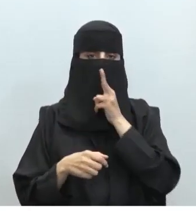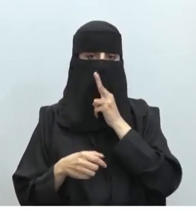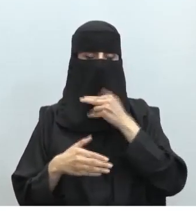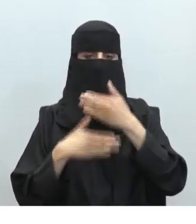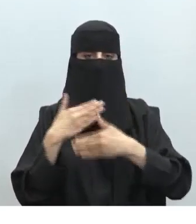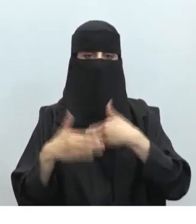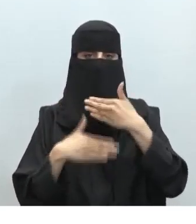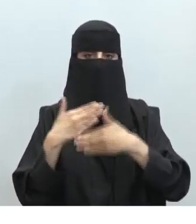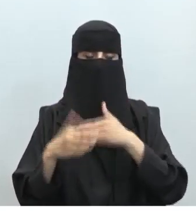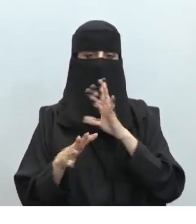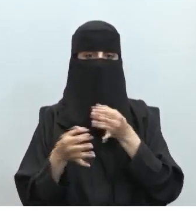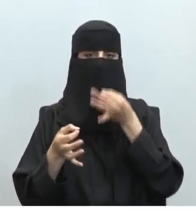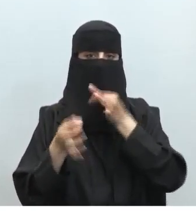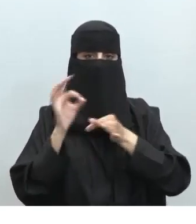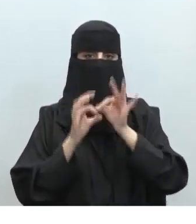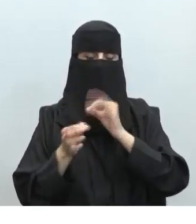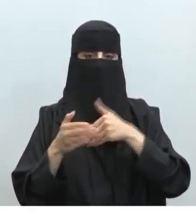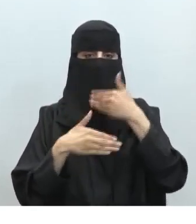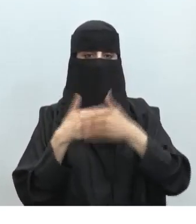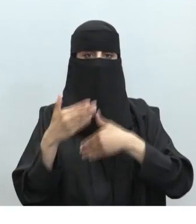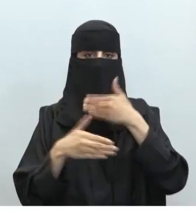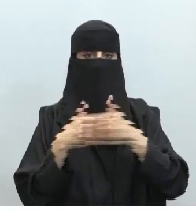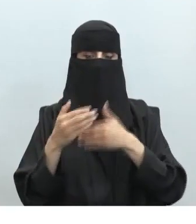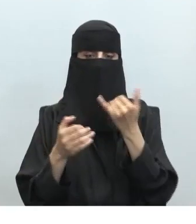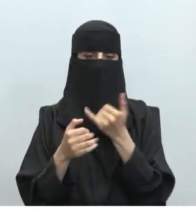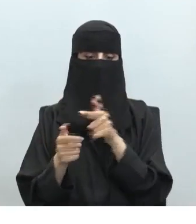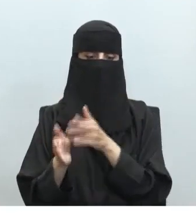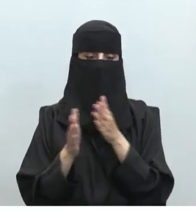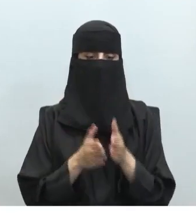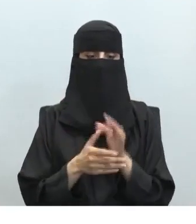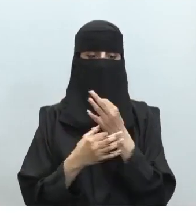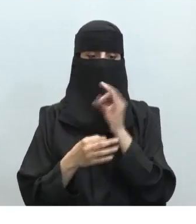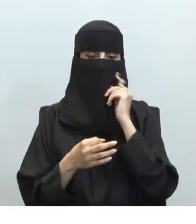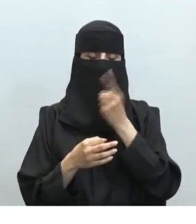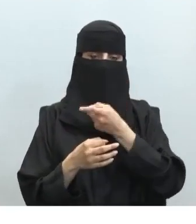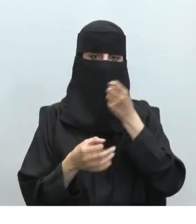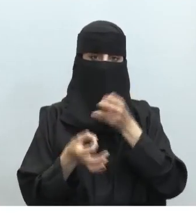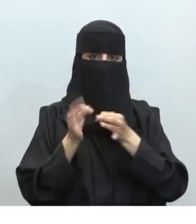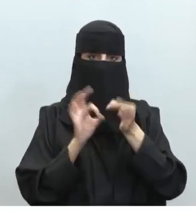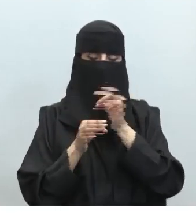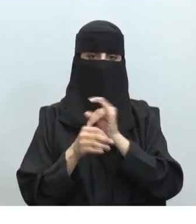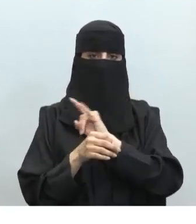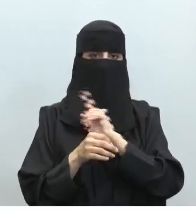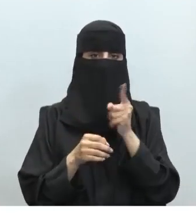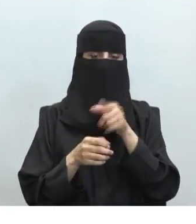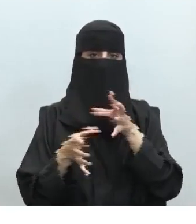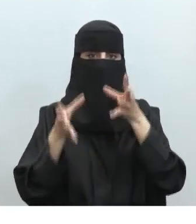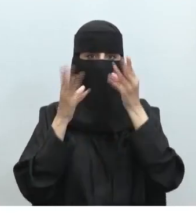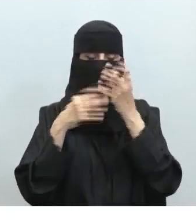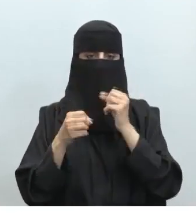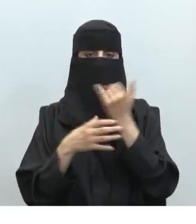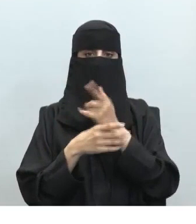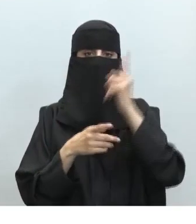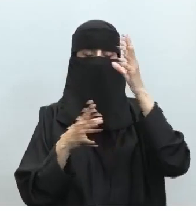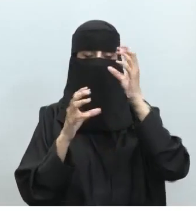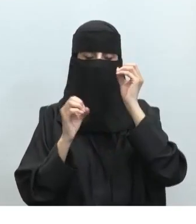على ادويه تعمل على تخفيف افراز هذا المخاط وذكرنا على مستوى العلاج بانه لا شفاء منه الا باذن الله لكن